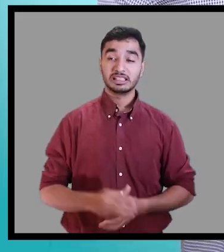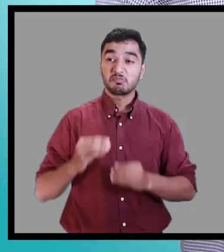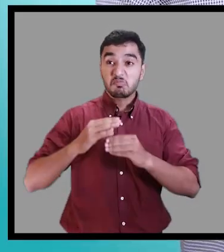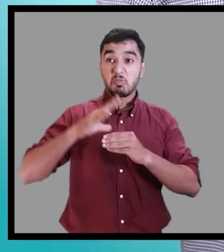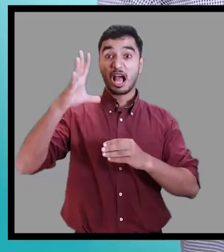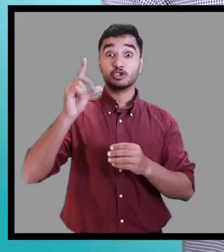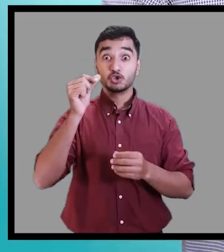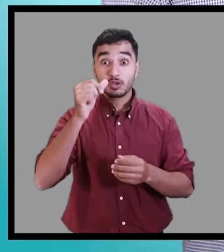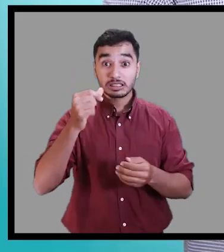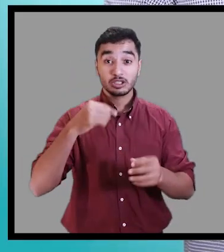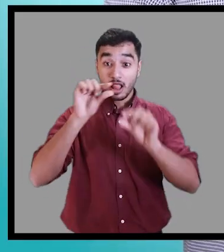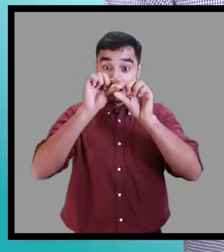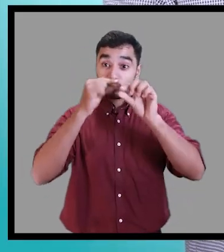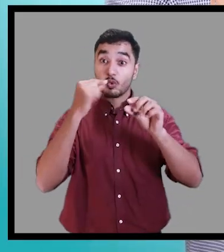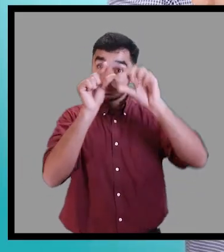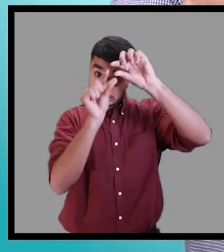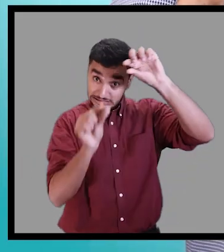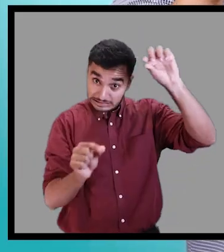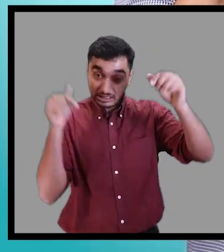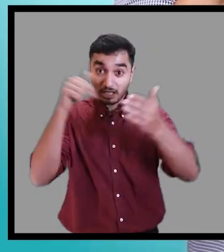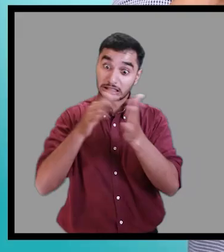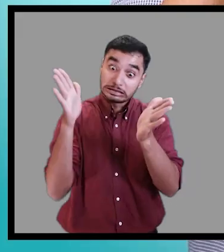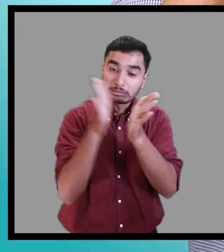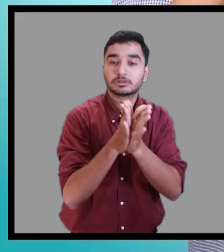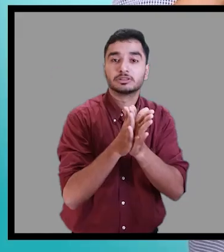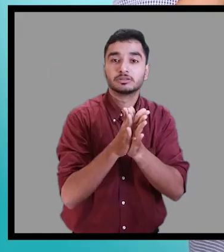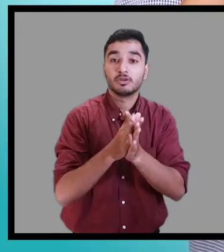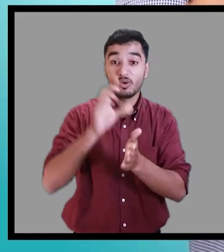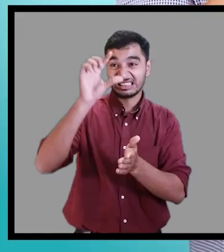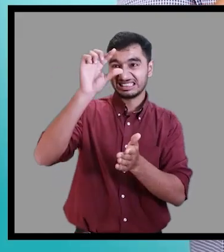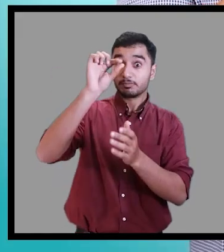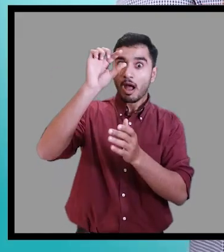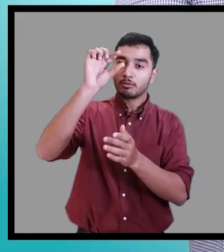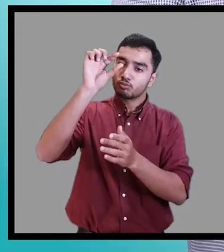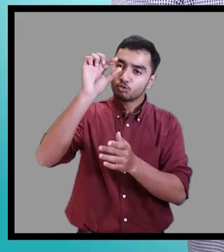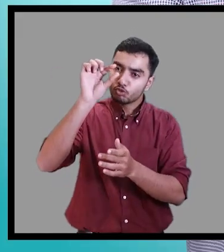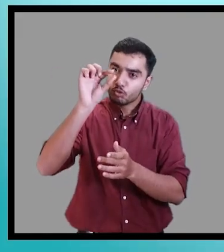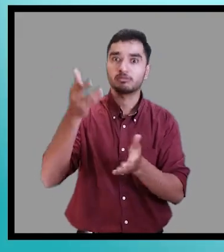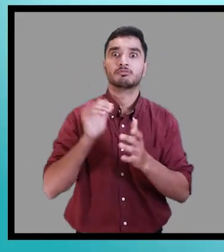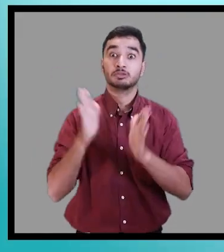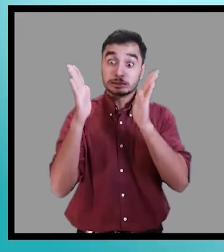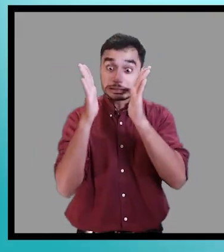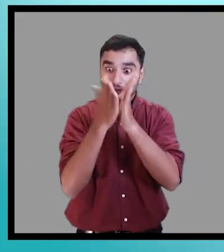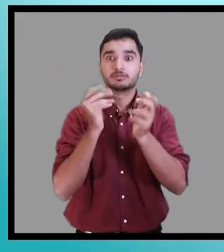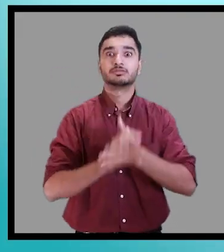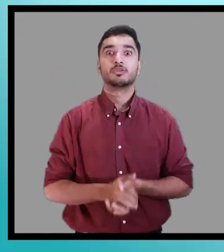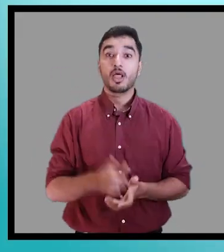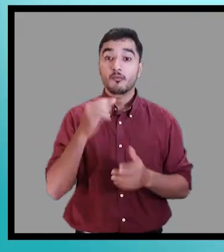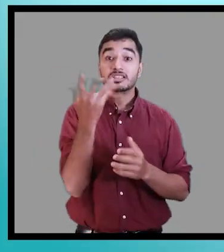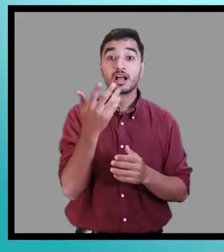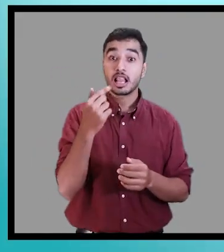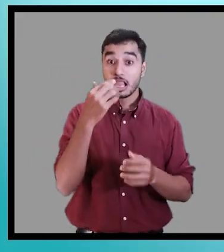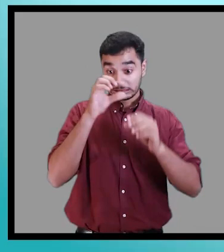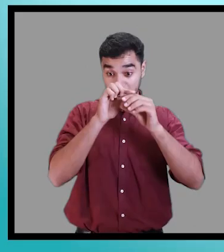हुई शुगर खून की नालियों में जाकर चिपक जाती है और खून की नाली के साइज को थोड़ा सा छोटा कर देती है। इसकी वजह से खून के बहाव